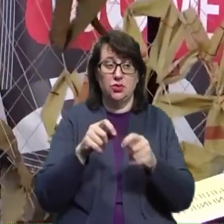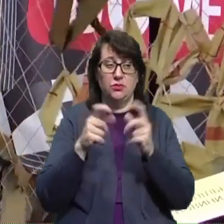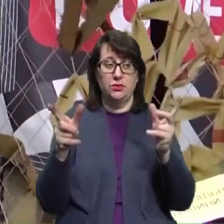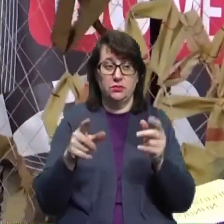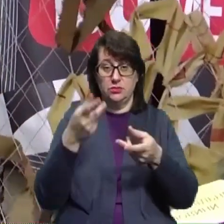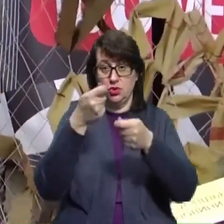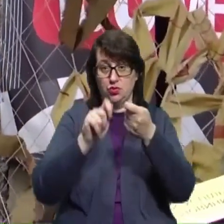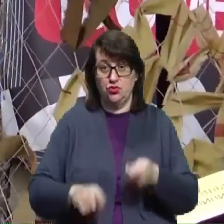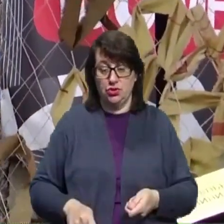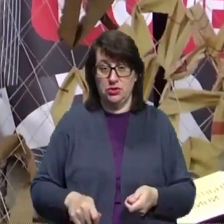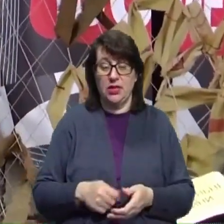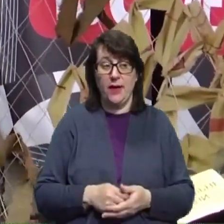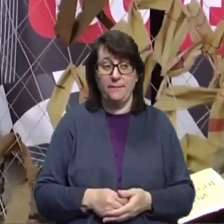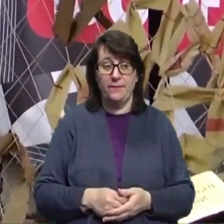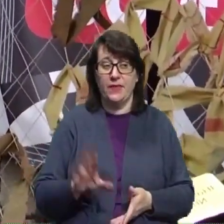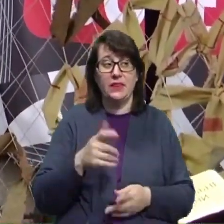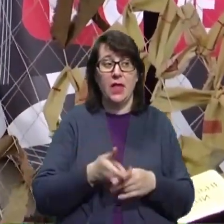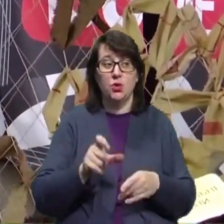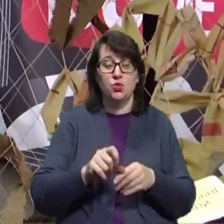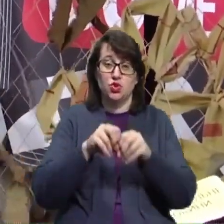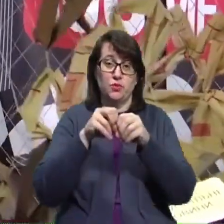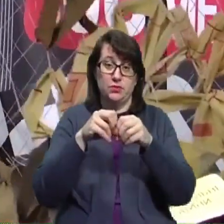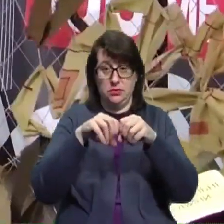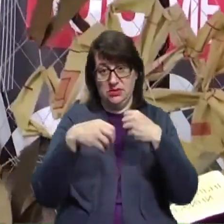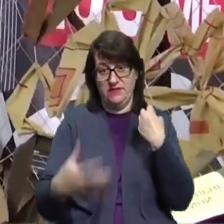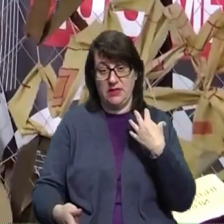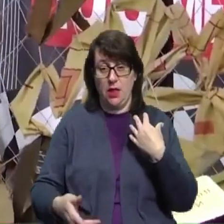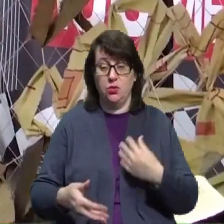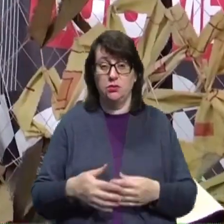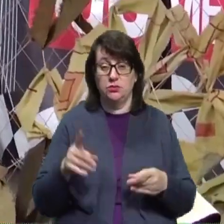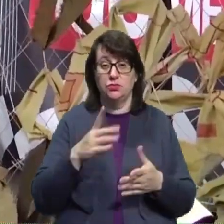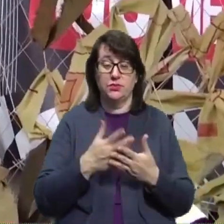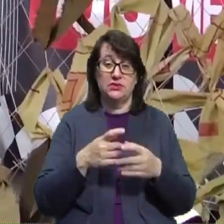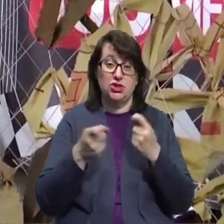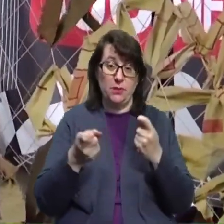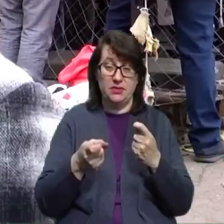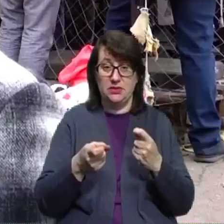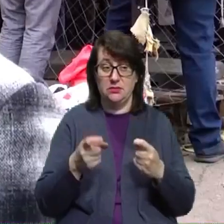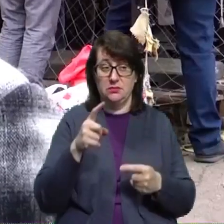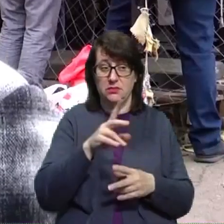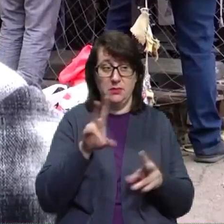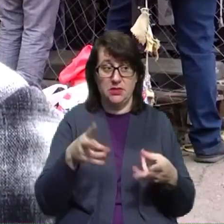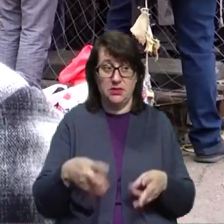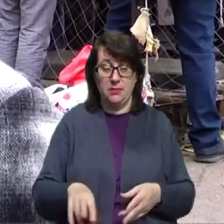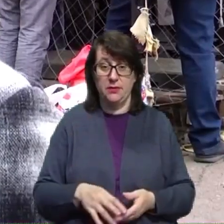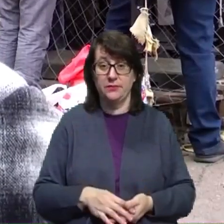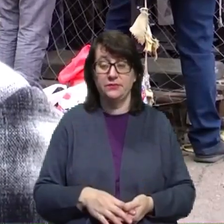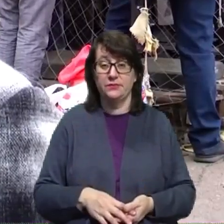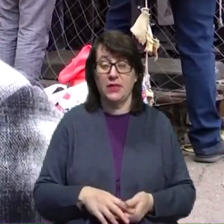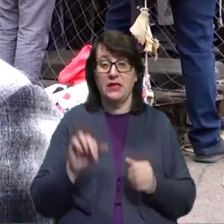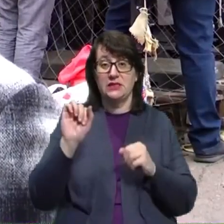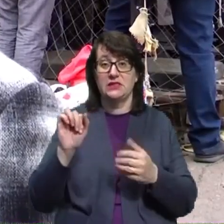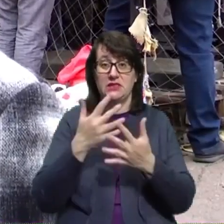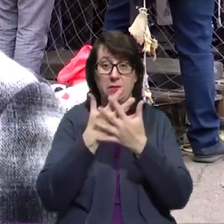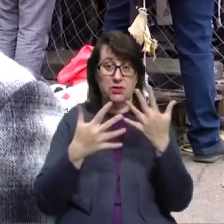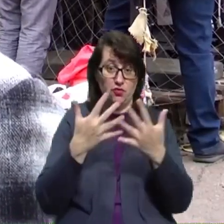Скручується просто. І не дуже звисало, щоб не було таких, що десь зачепиться, знаєте, не там, де треба. Захисні маскувальні